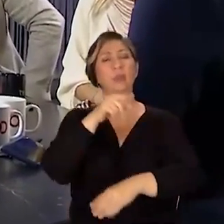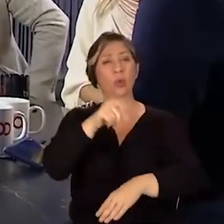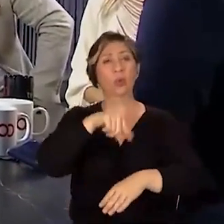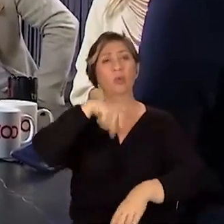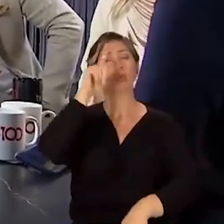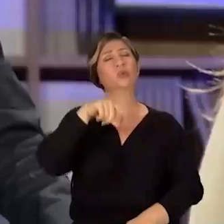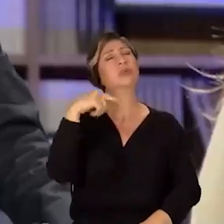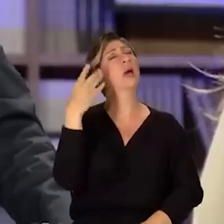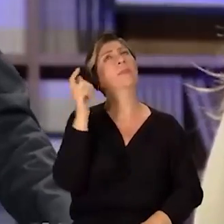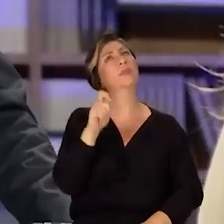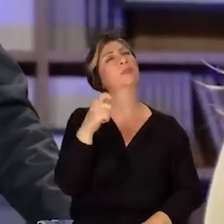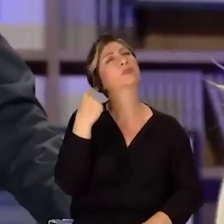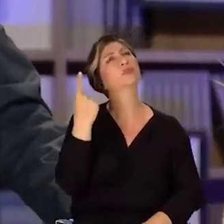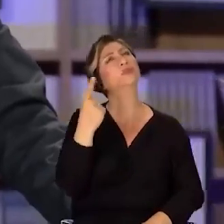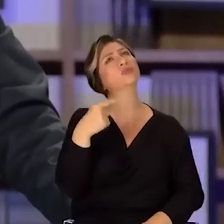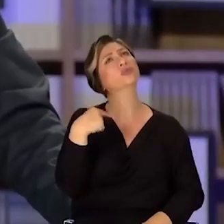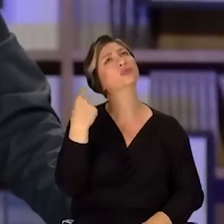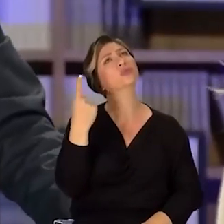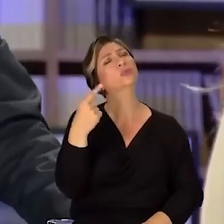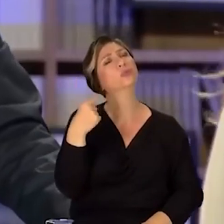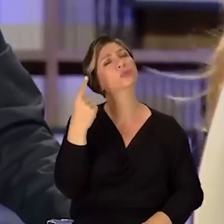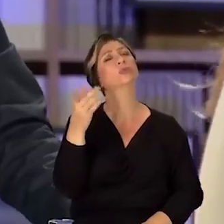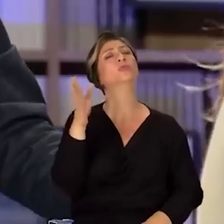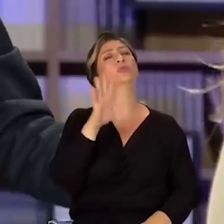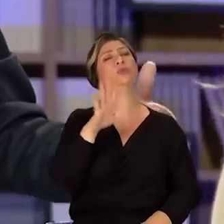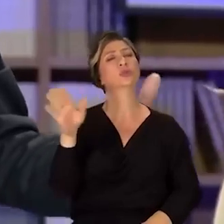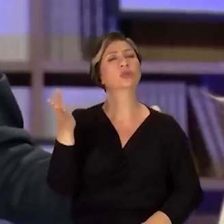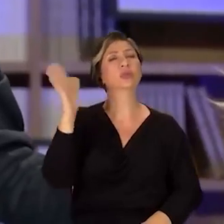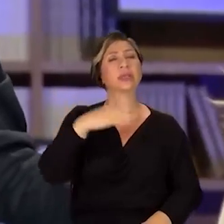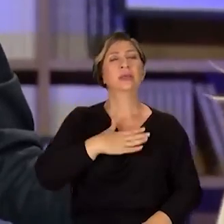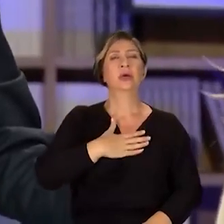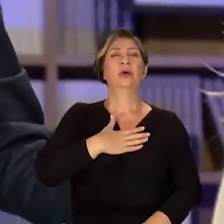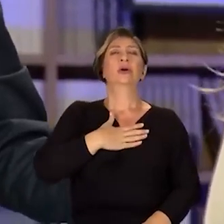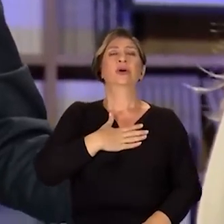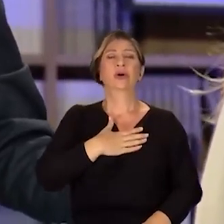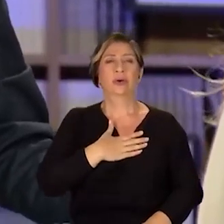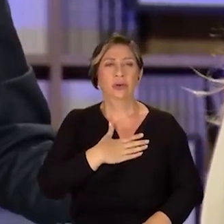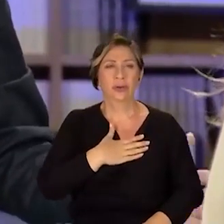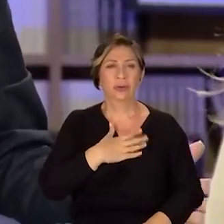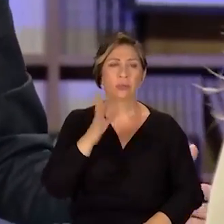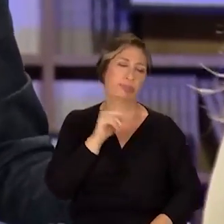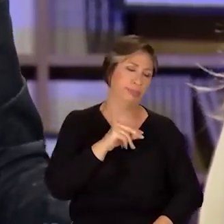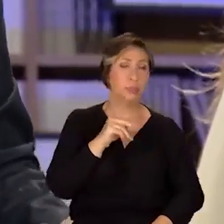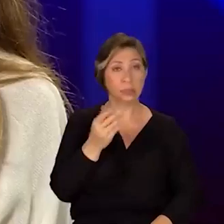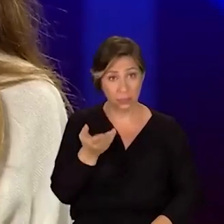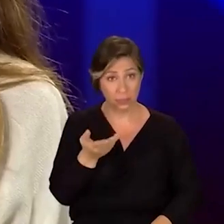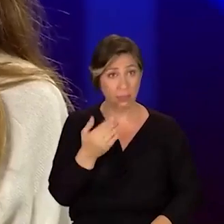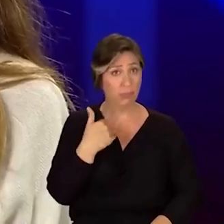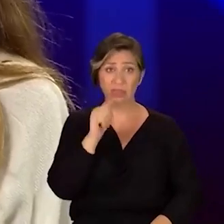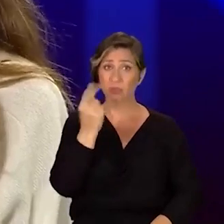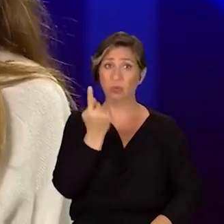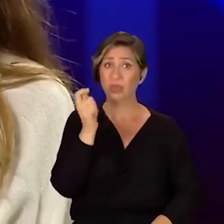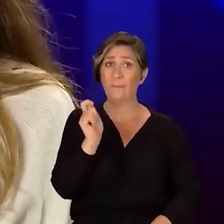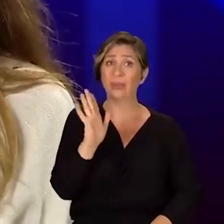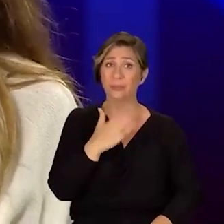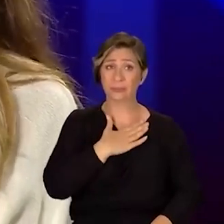gün yaptıklarımı şöyle bir aklımdan geçiriyorum. Sonra nefes egzersizi yapıyorum. Küt uyuyorum. Ben hiç böyle bir